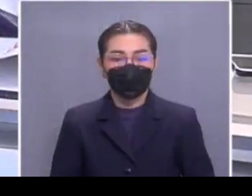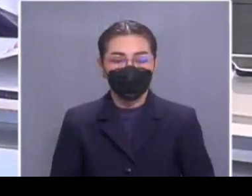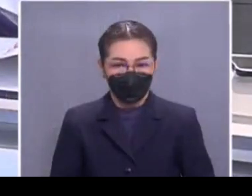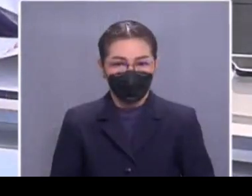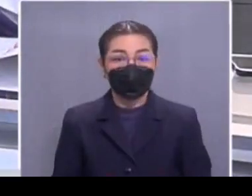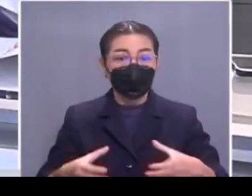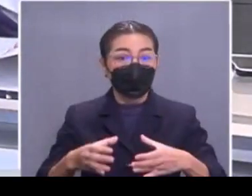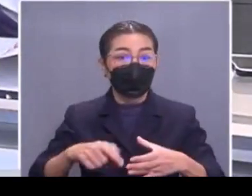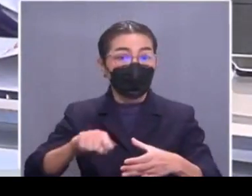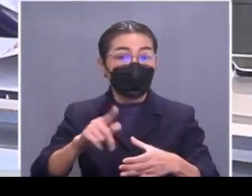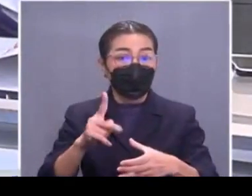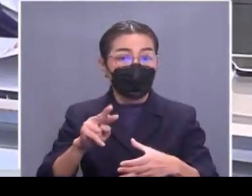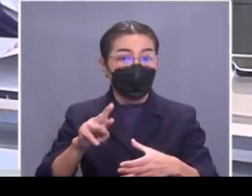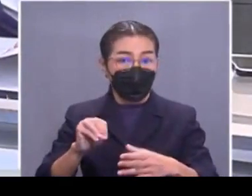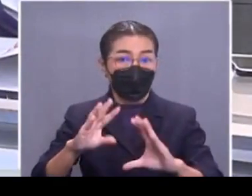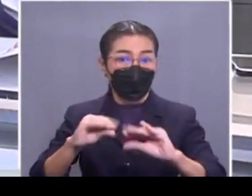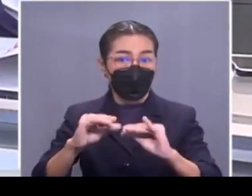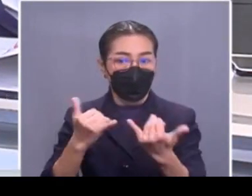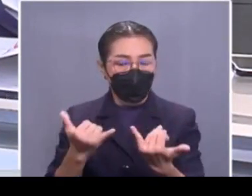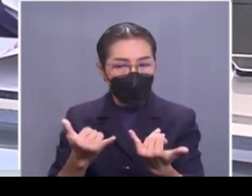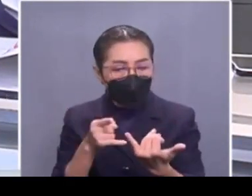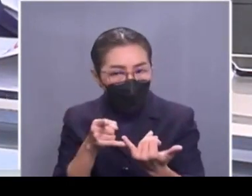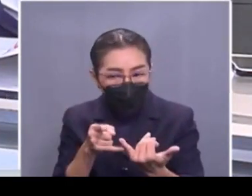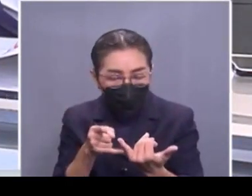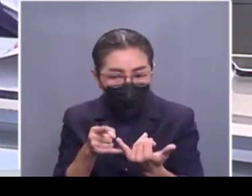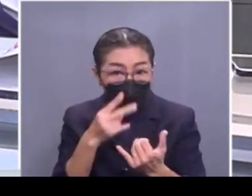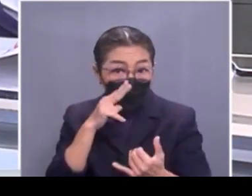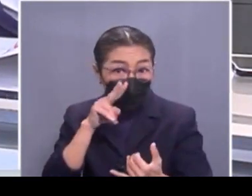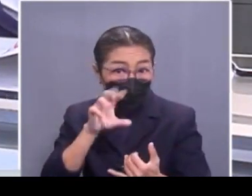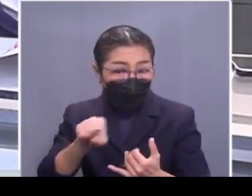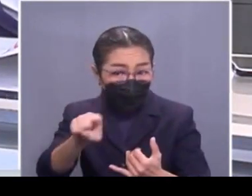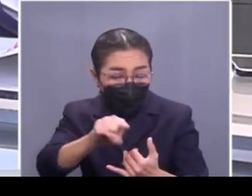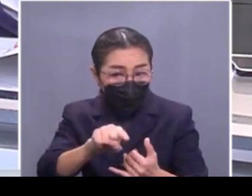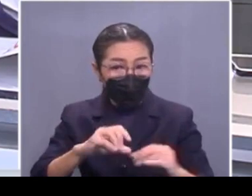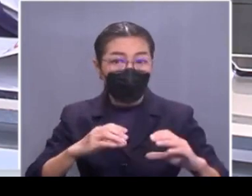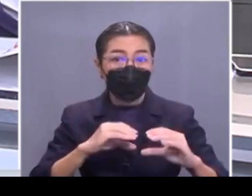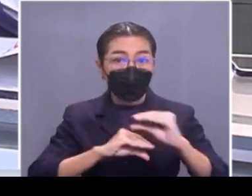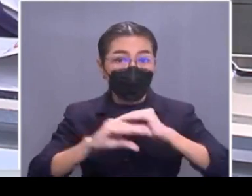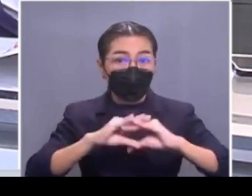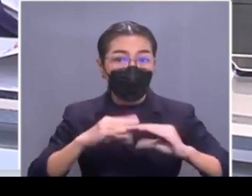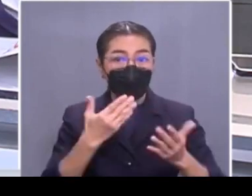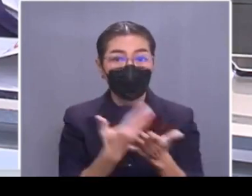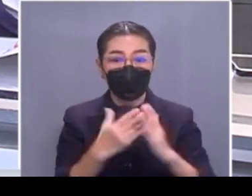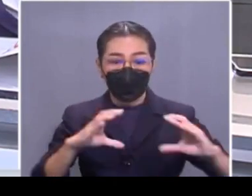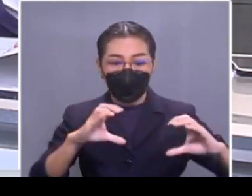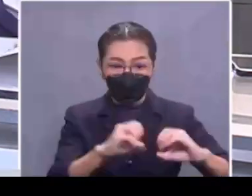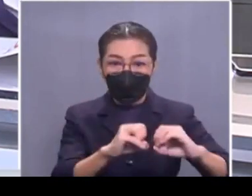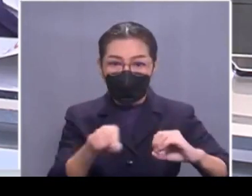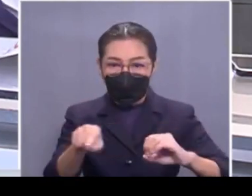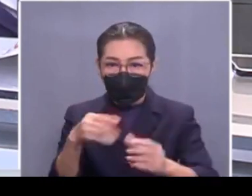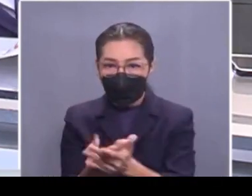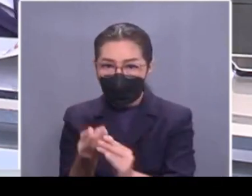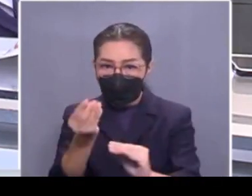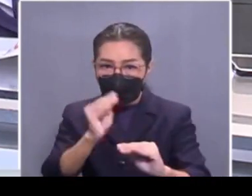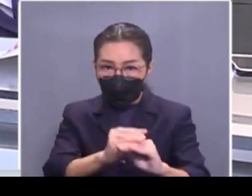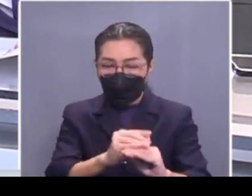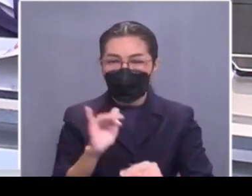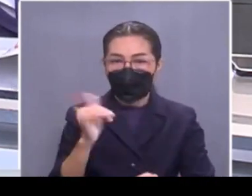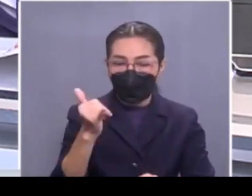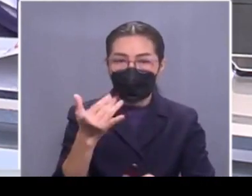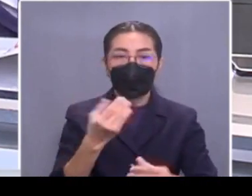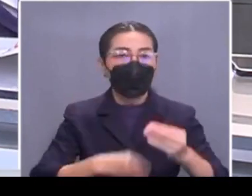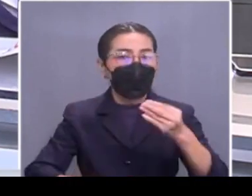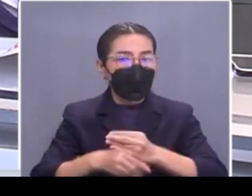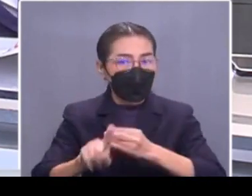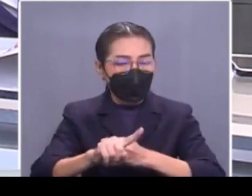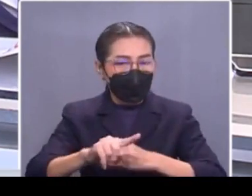การประชุมครม.วันนี้ก็คึกคักมากเลยนะฮะเราจับตาเรื่องของการพิจารณาเพิ่มเงินในโครงการคนละครึ่งแล้วก็ยังมีประเด็นดราม่าเรื่องที่บอกให้ทหารคุม